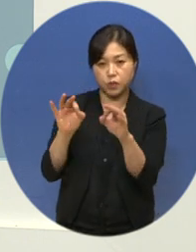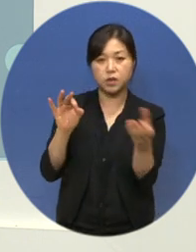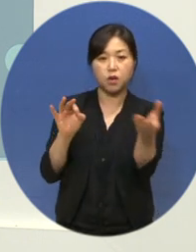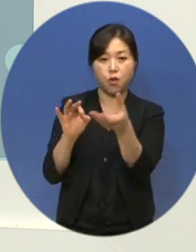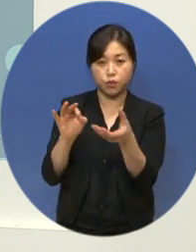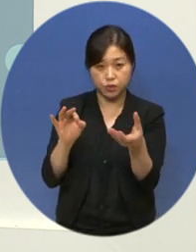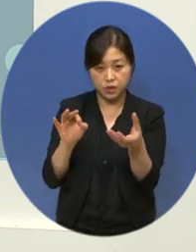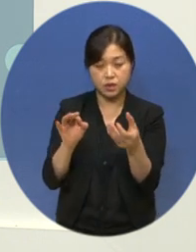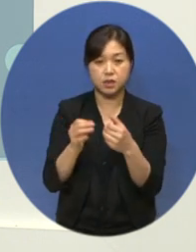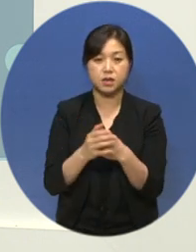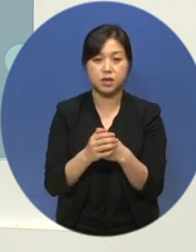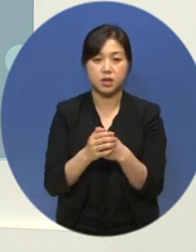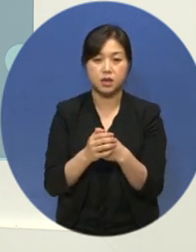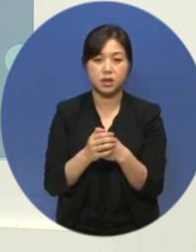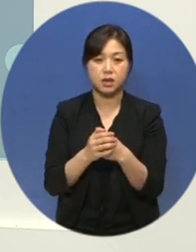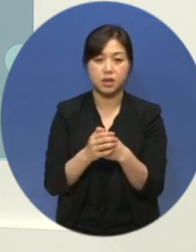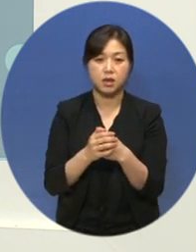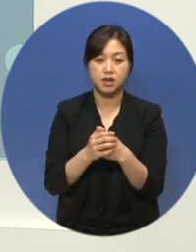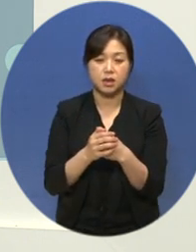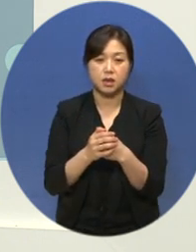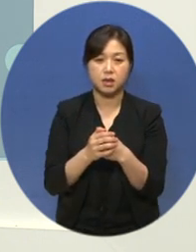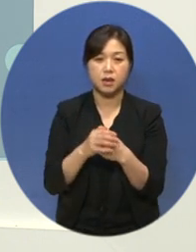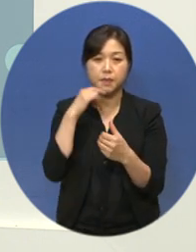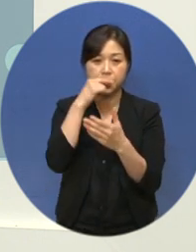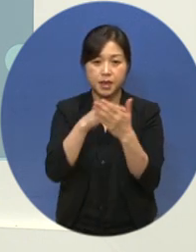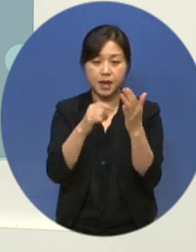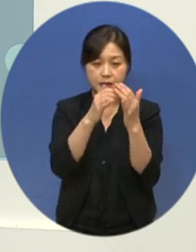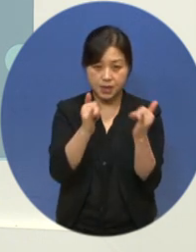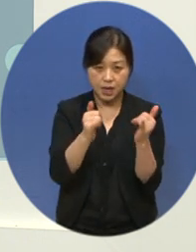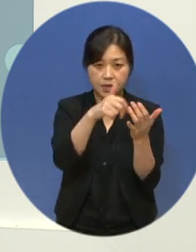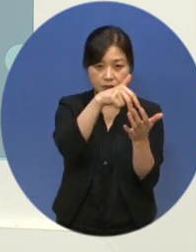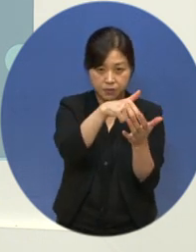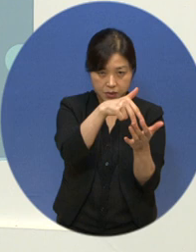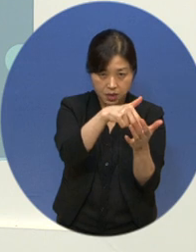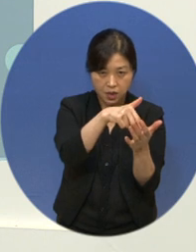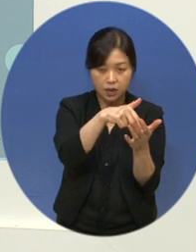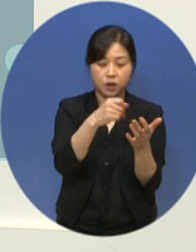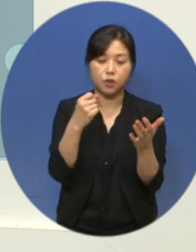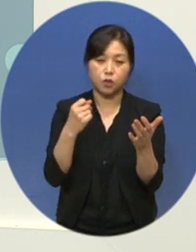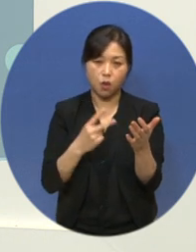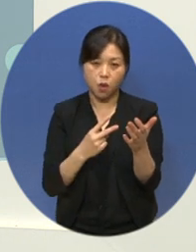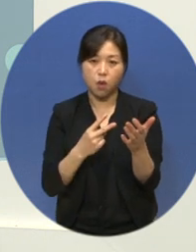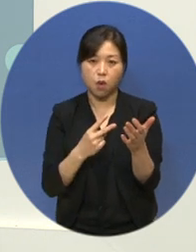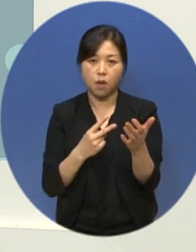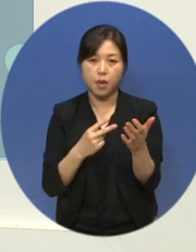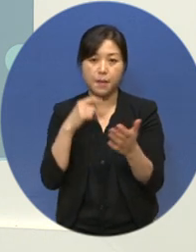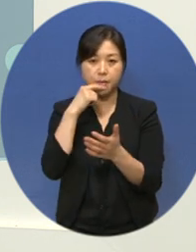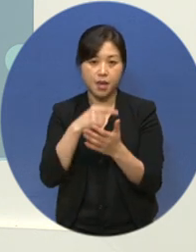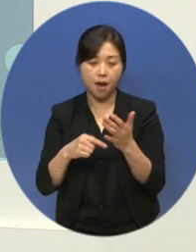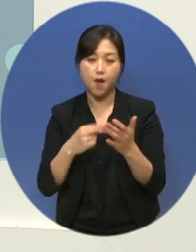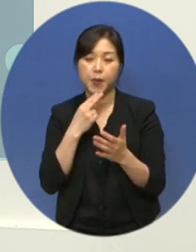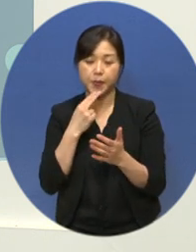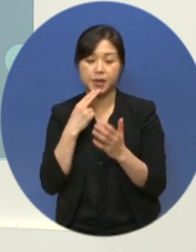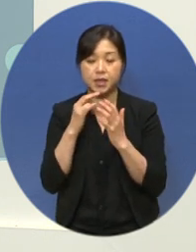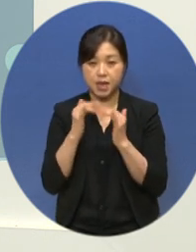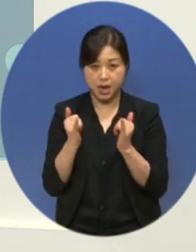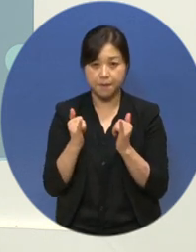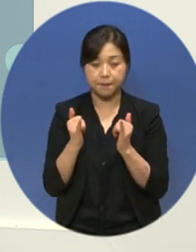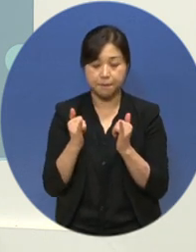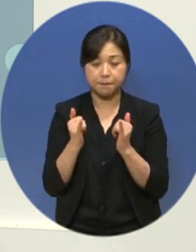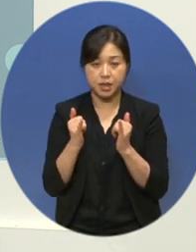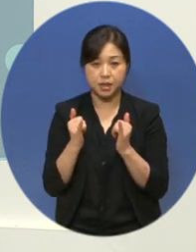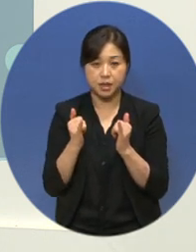여러분들이 같은 마음으로 피해자는 소피의 자대로 또 어 괜찮은 분들은